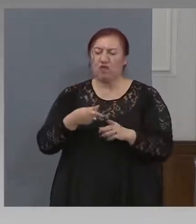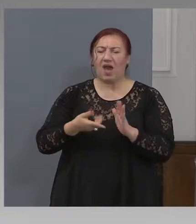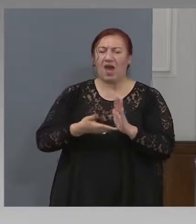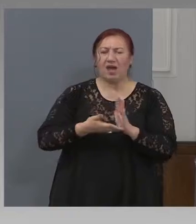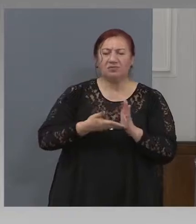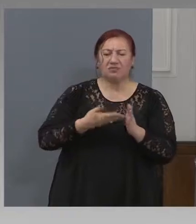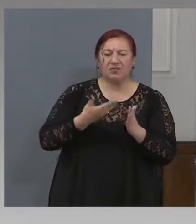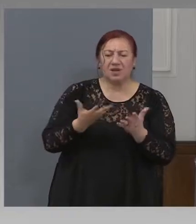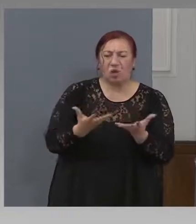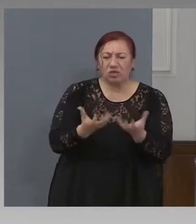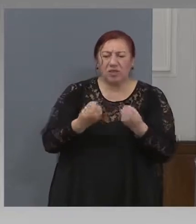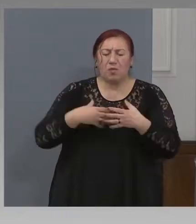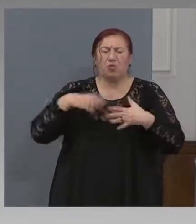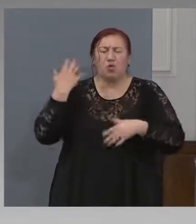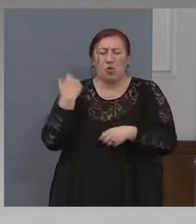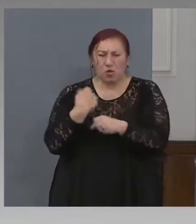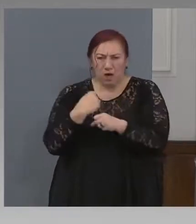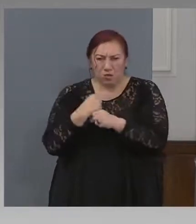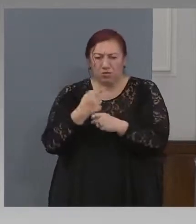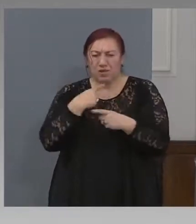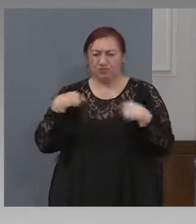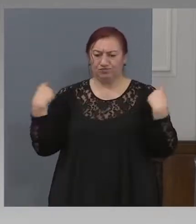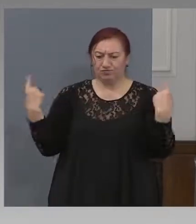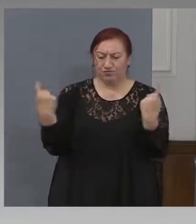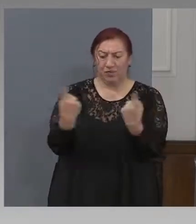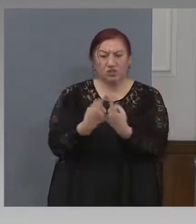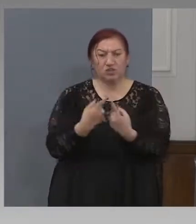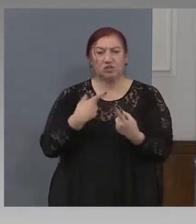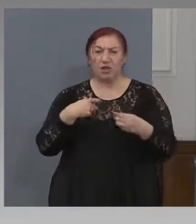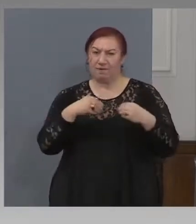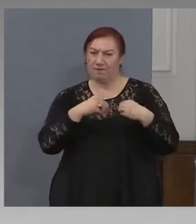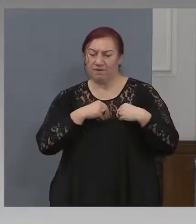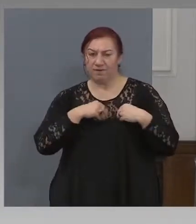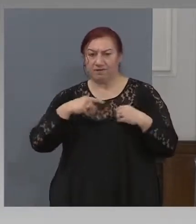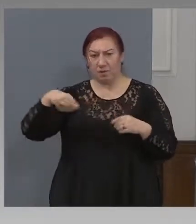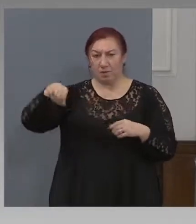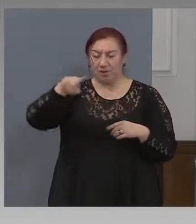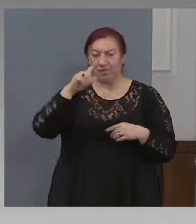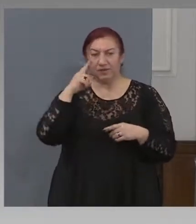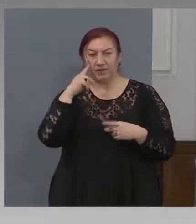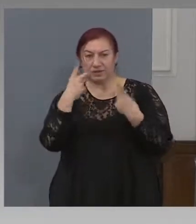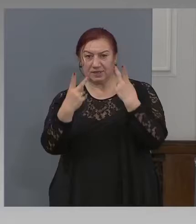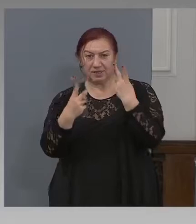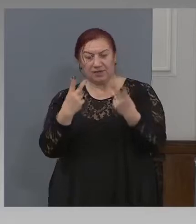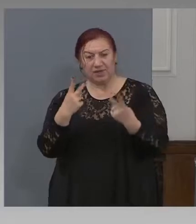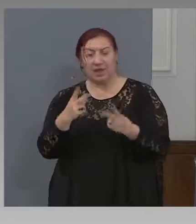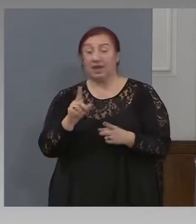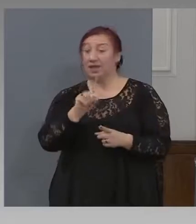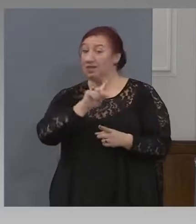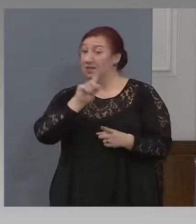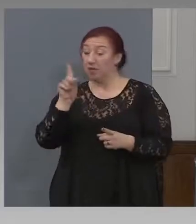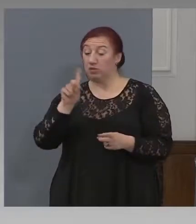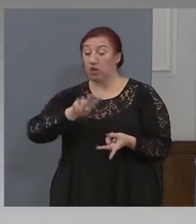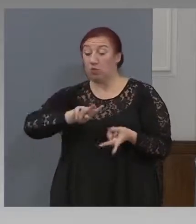всички. Нито пък, вярвам, че сте го забелязали и вие, имаше промени в цени.